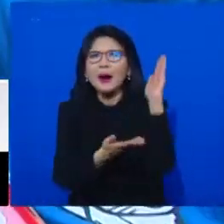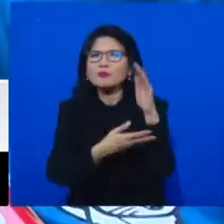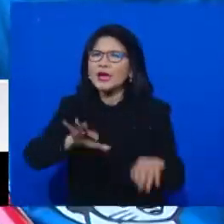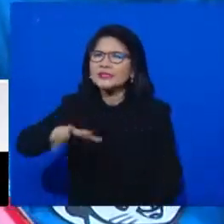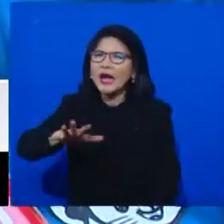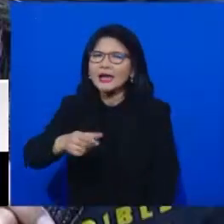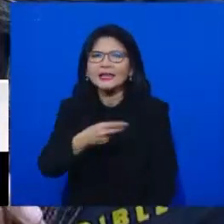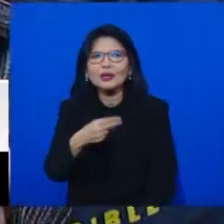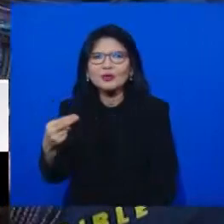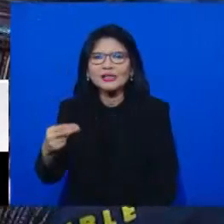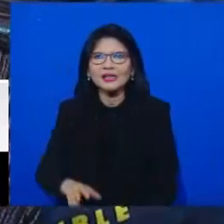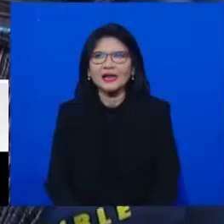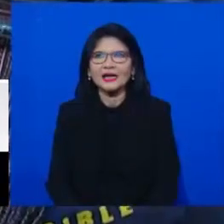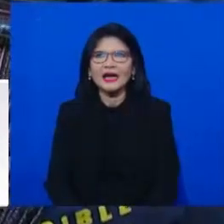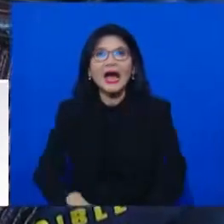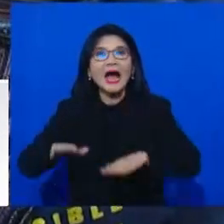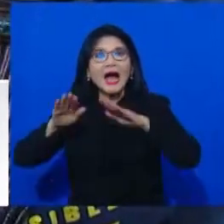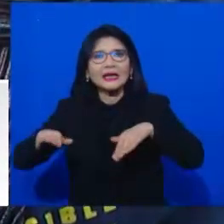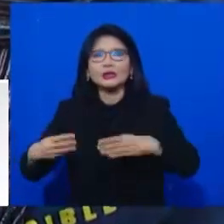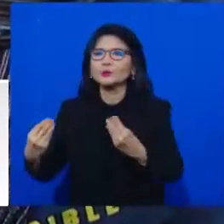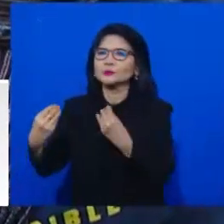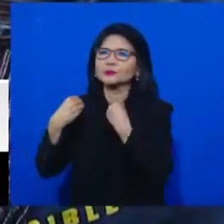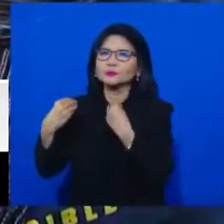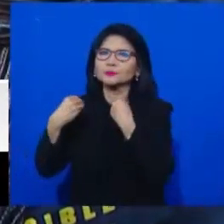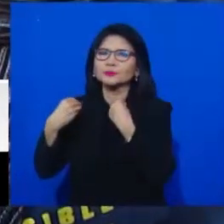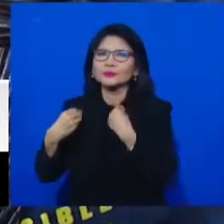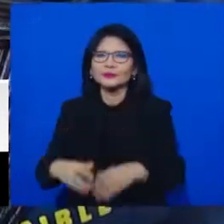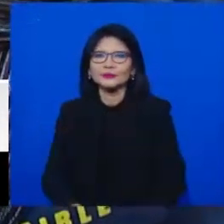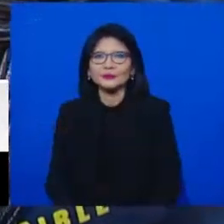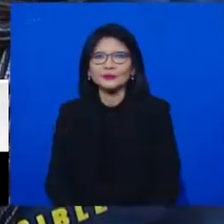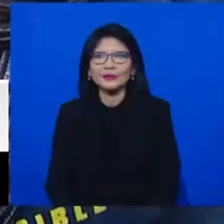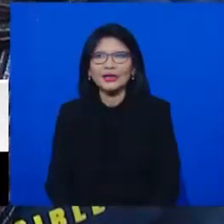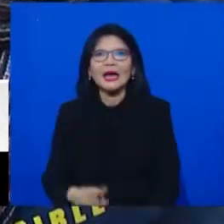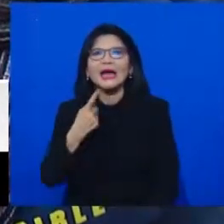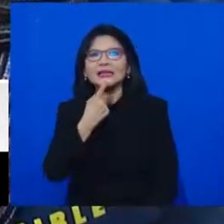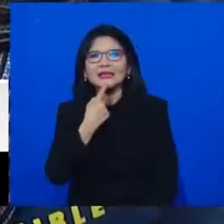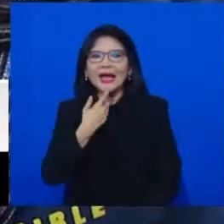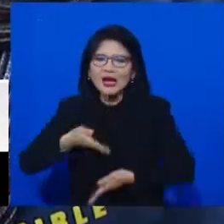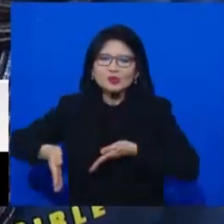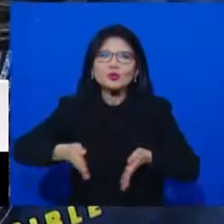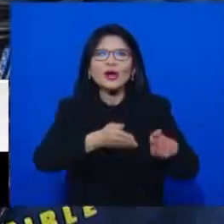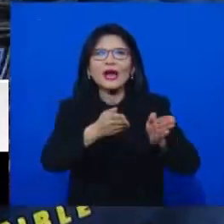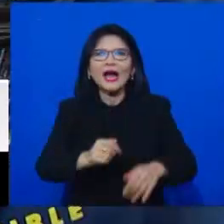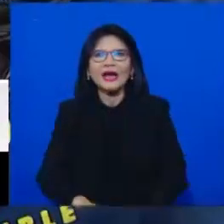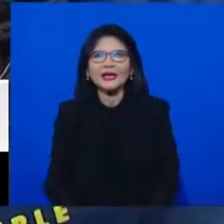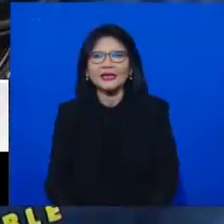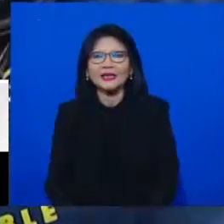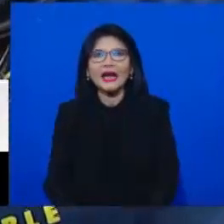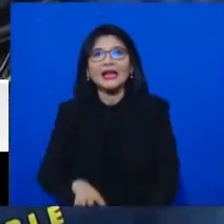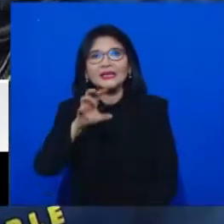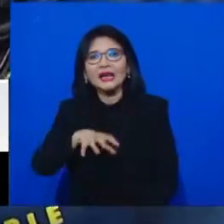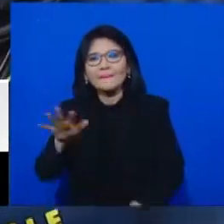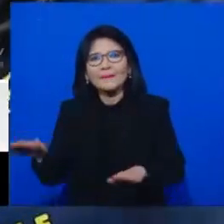ya? Anak-anak itu mendapat edukasi ya tentang bantaran sungai, kemudian konservasi